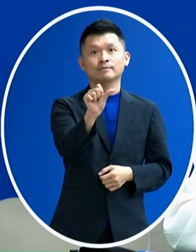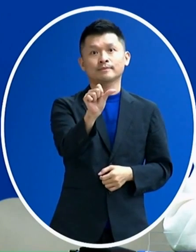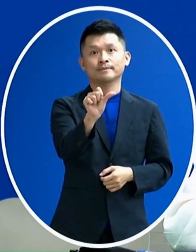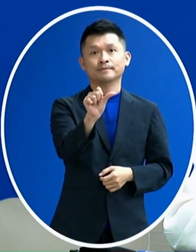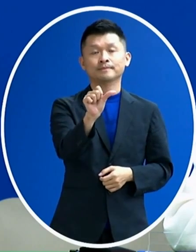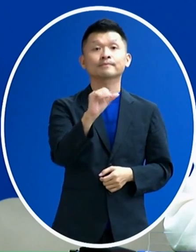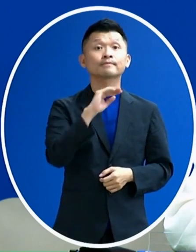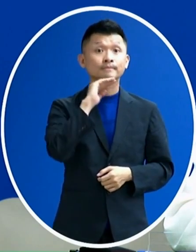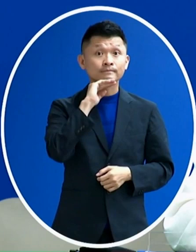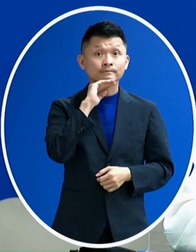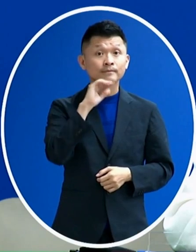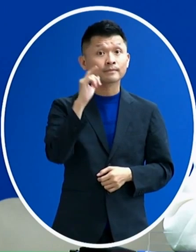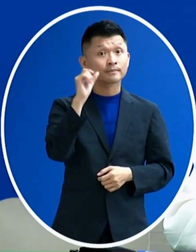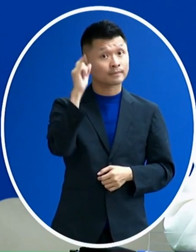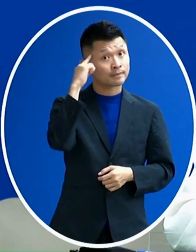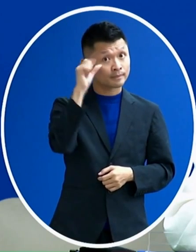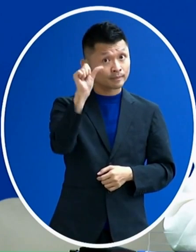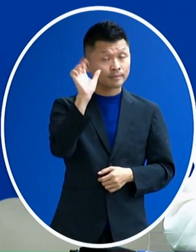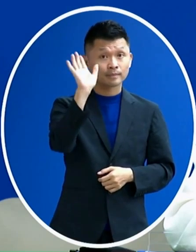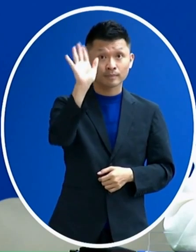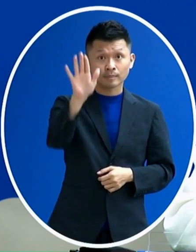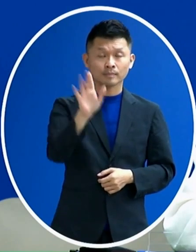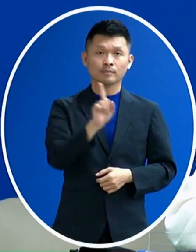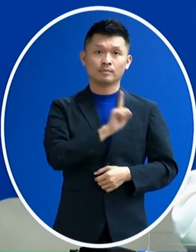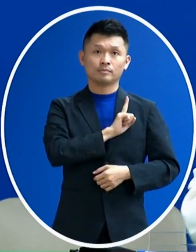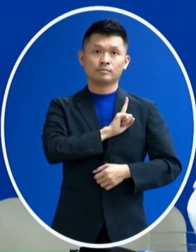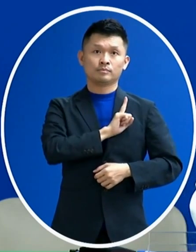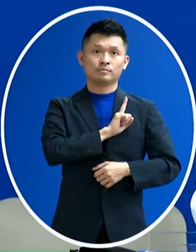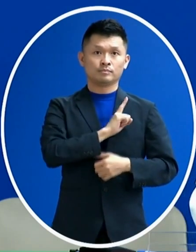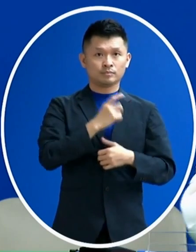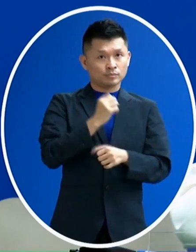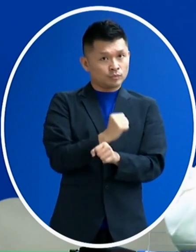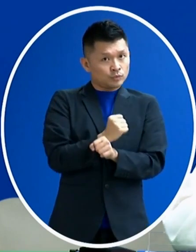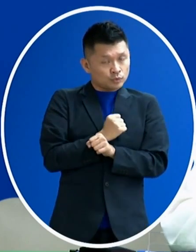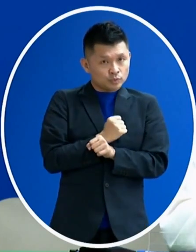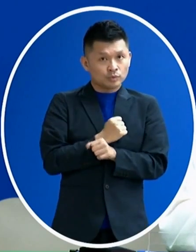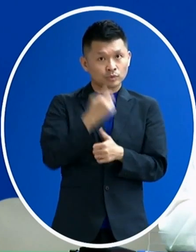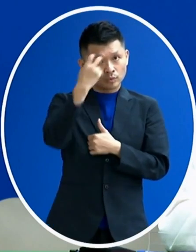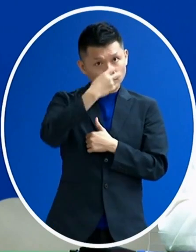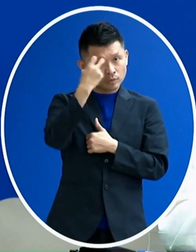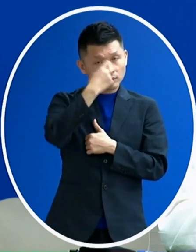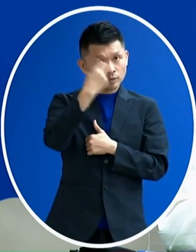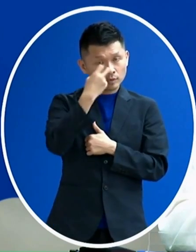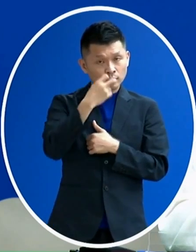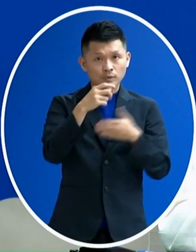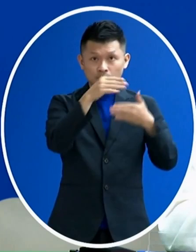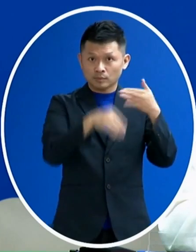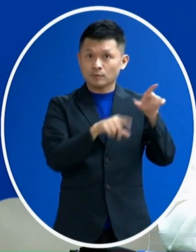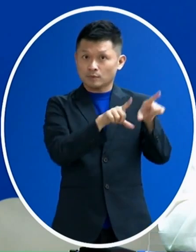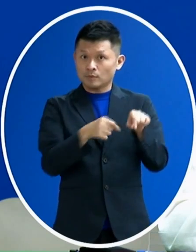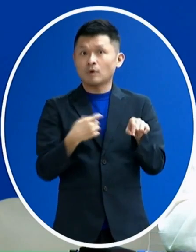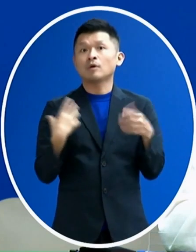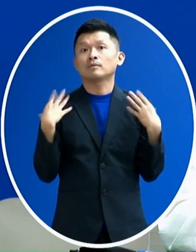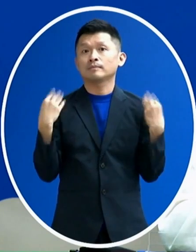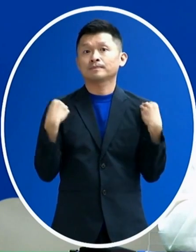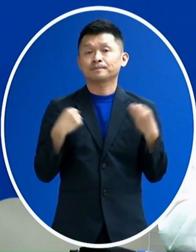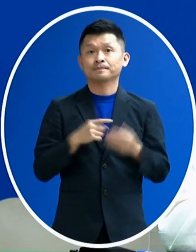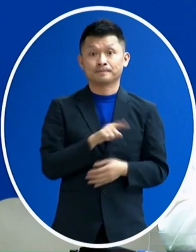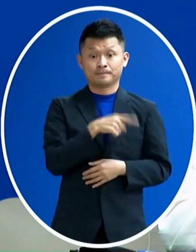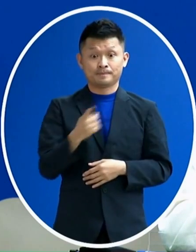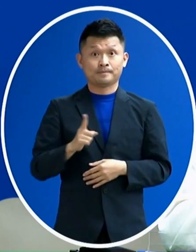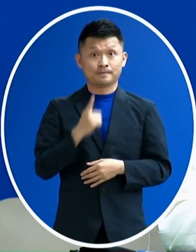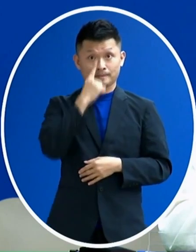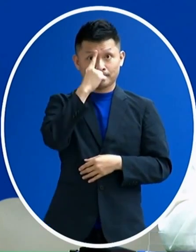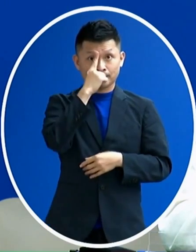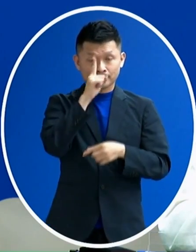天之后呢，仍然要按照目前的这个自主健康管理的规定来进行。那到这个自行快筛